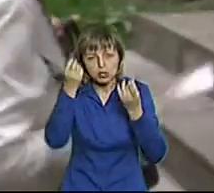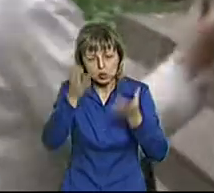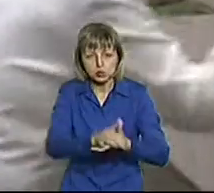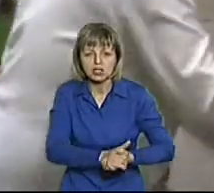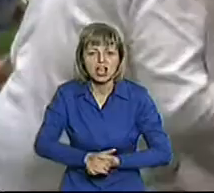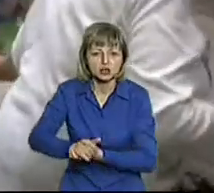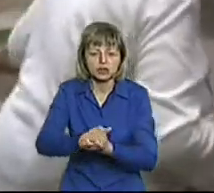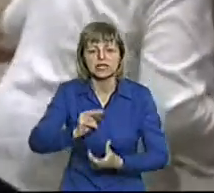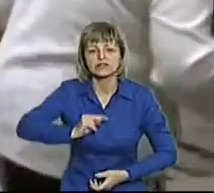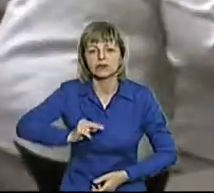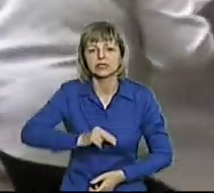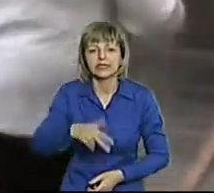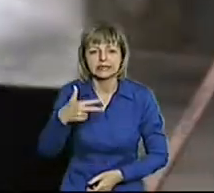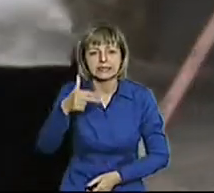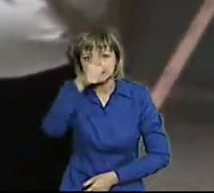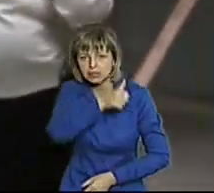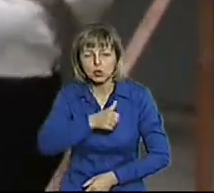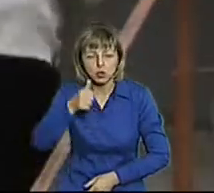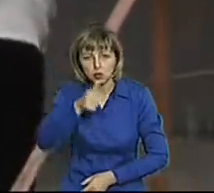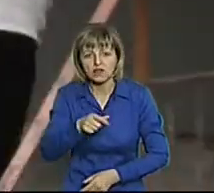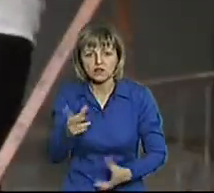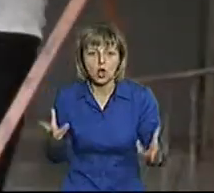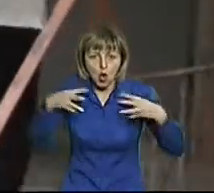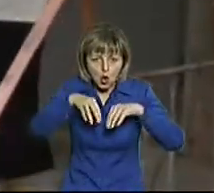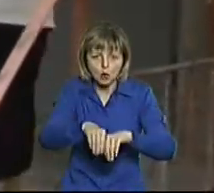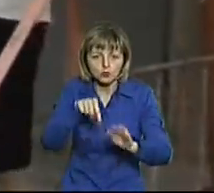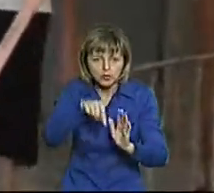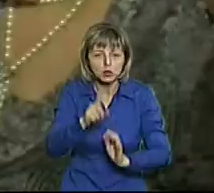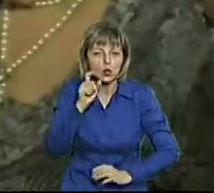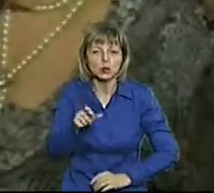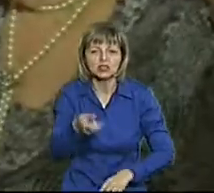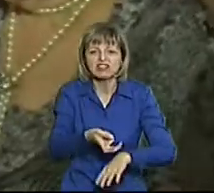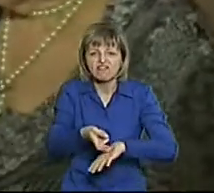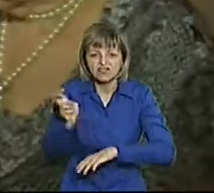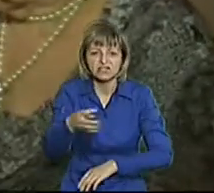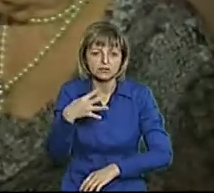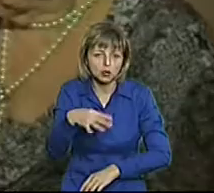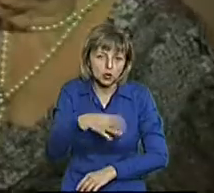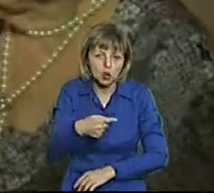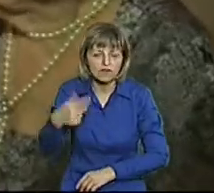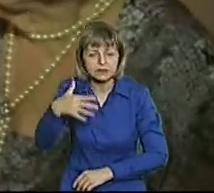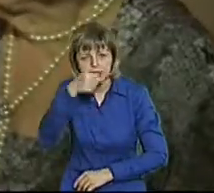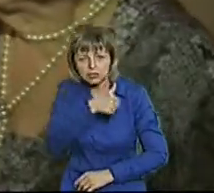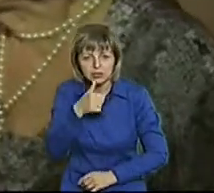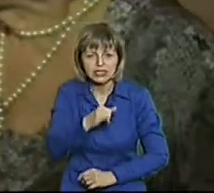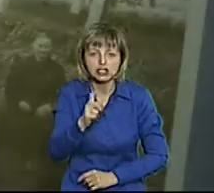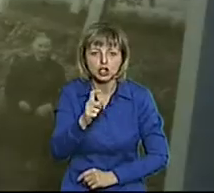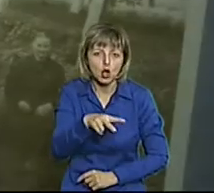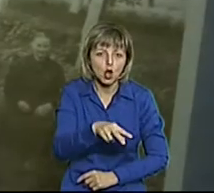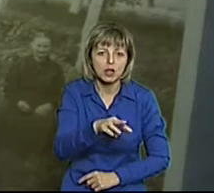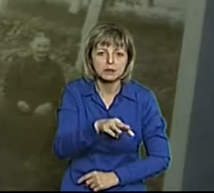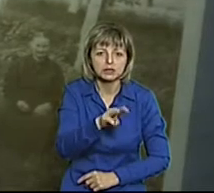«Холмщина» діє на Волині майже три десятки років. Воно об'єднує українців, виселених у 40-х-50-х роках із